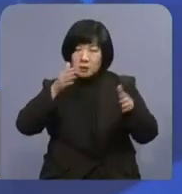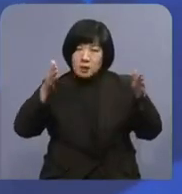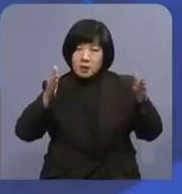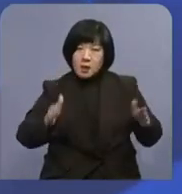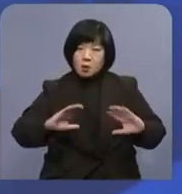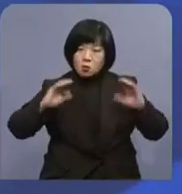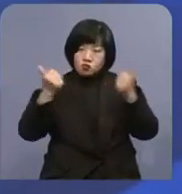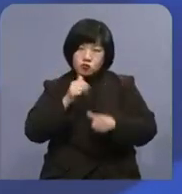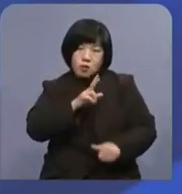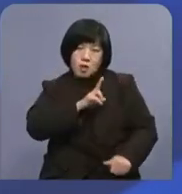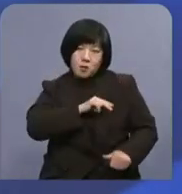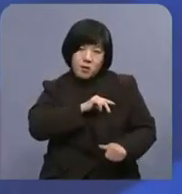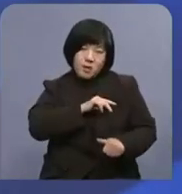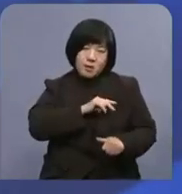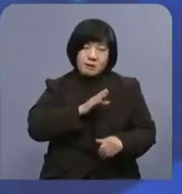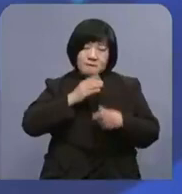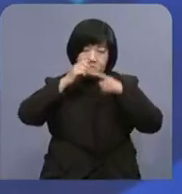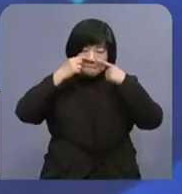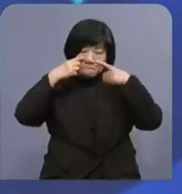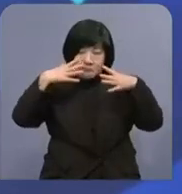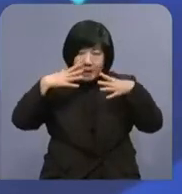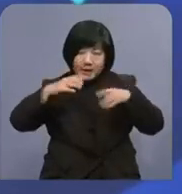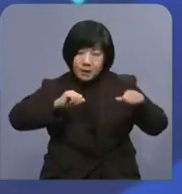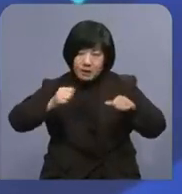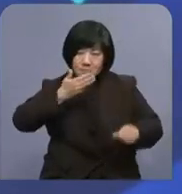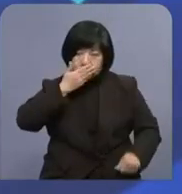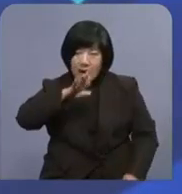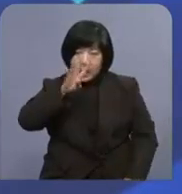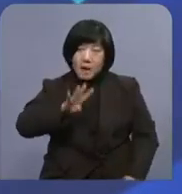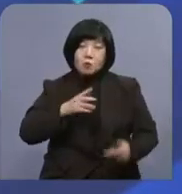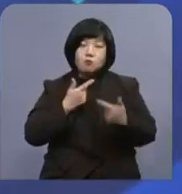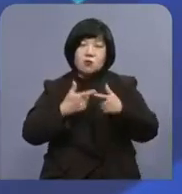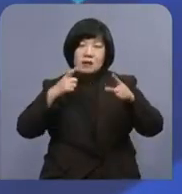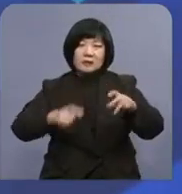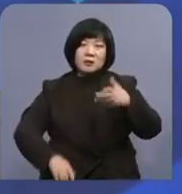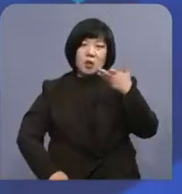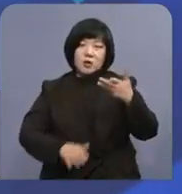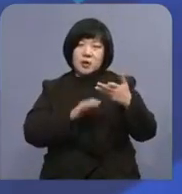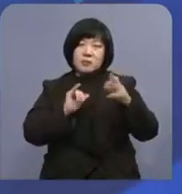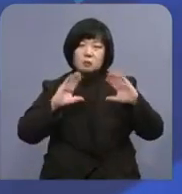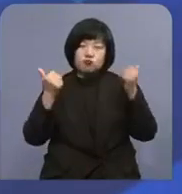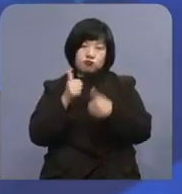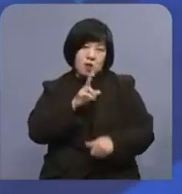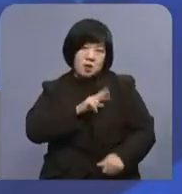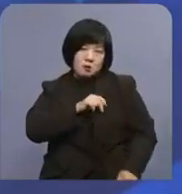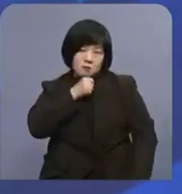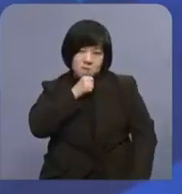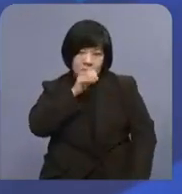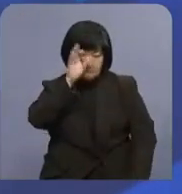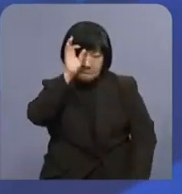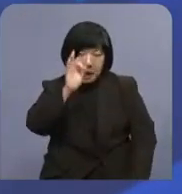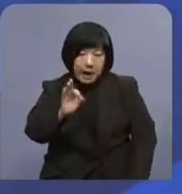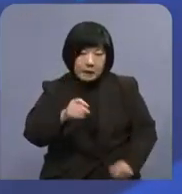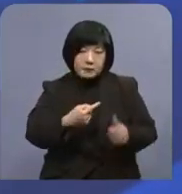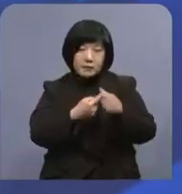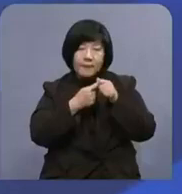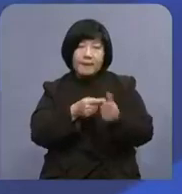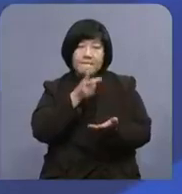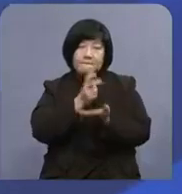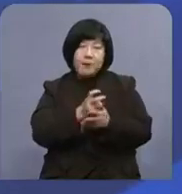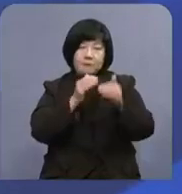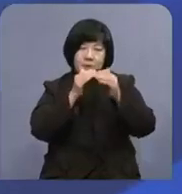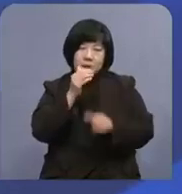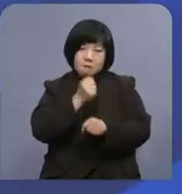국회의원들은 얼마나 제 역할을 했을까요 부산지역 국회의원 18명 그 성적표를 들여다봤습니다 오늘은 첫 번째로 법안을 얼마나